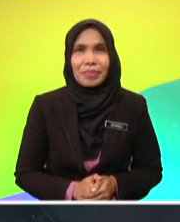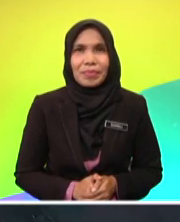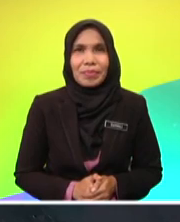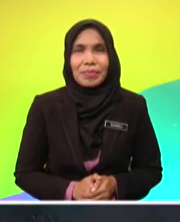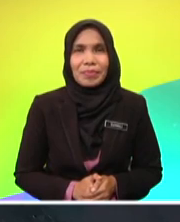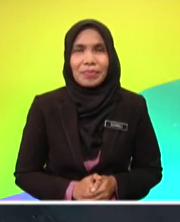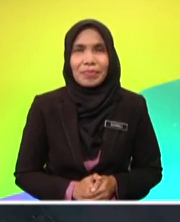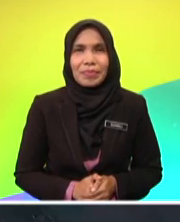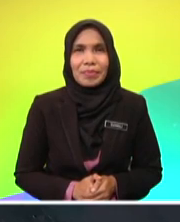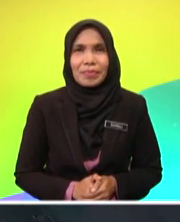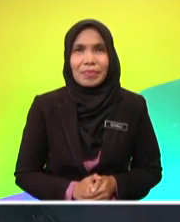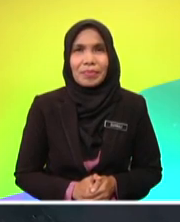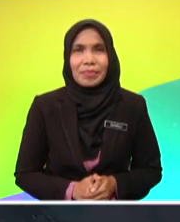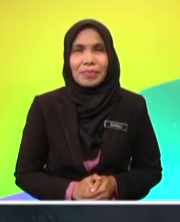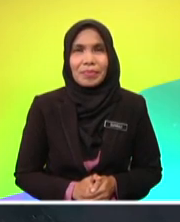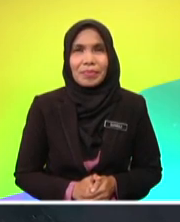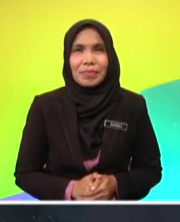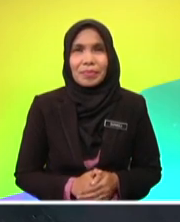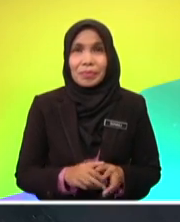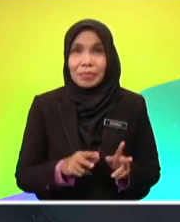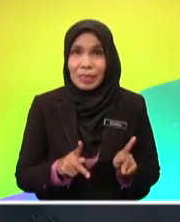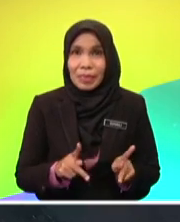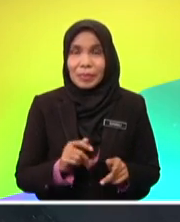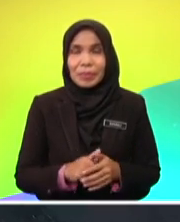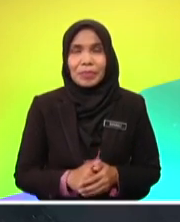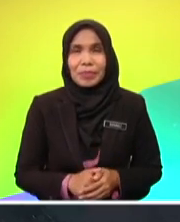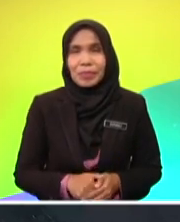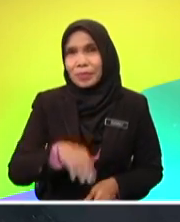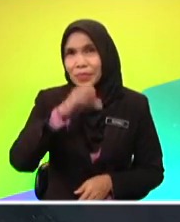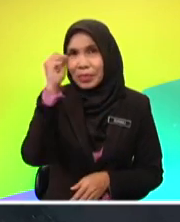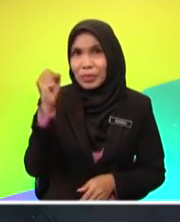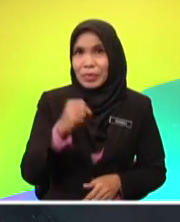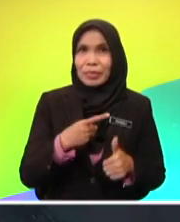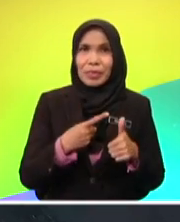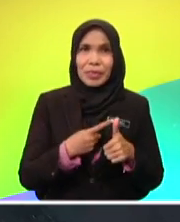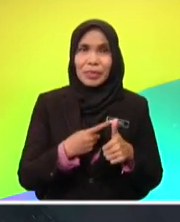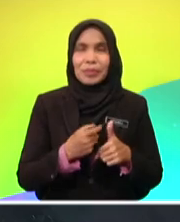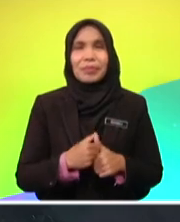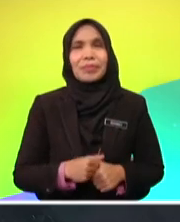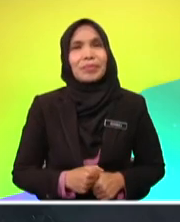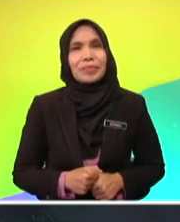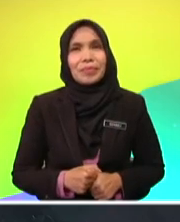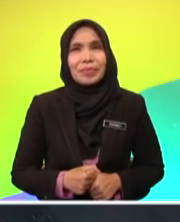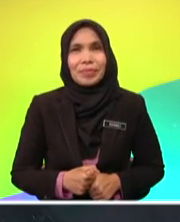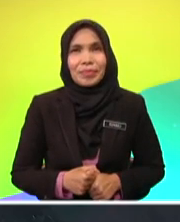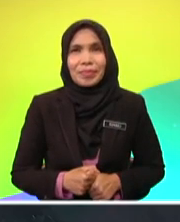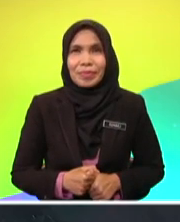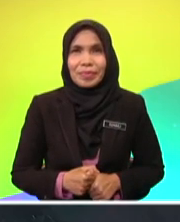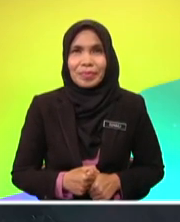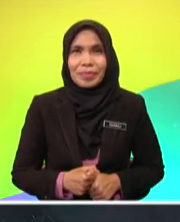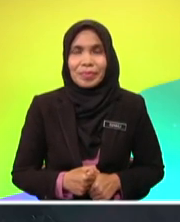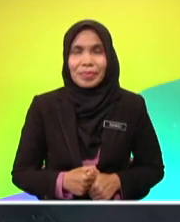macam warna merah. Pasti. Kan? Okey, soalan pertama. Baik. Nombor satu. Soalan